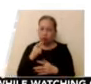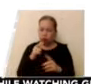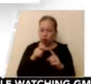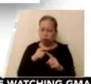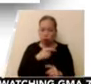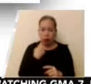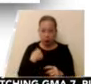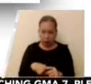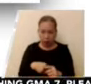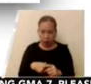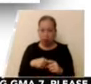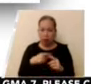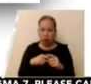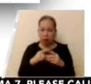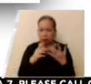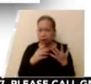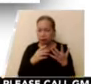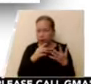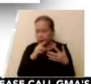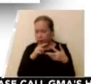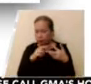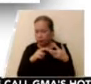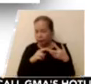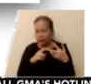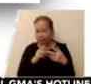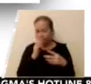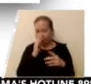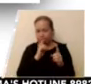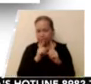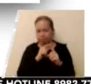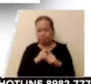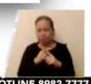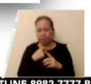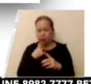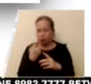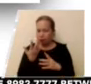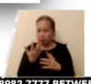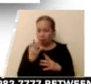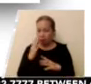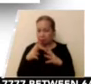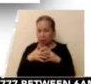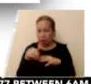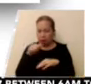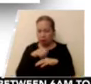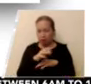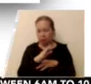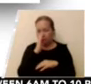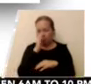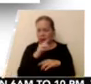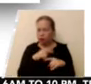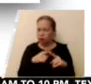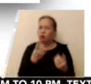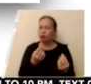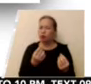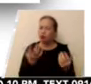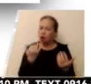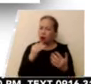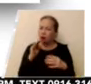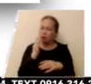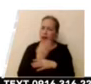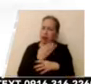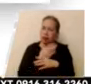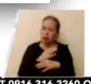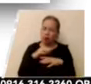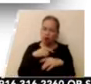Executive Vice Foreign Minister ng China. Nababahala aniya ang Amerika sa mga hakbang ng China sa Ayungin.